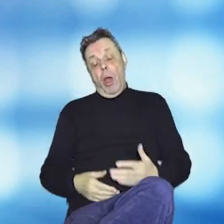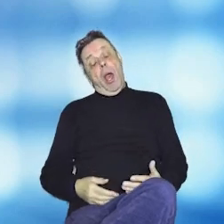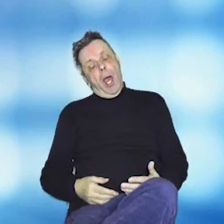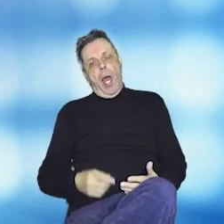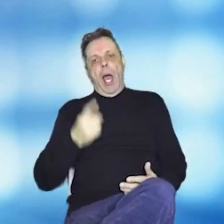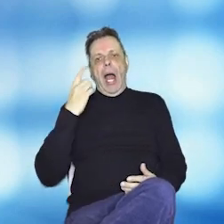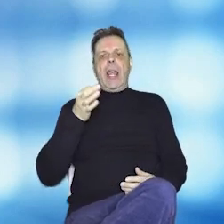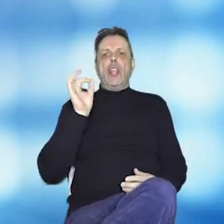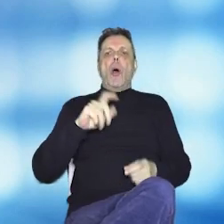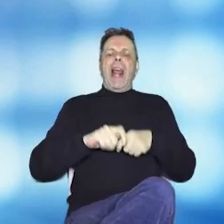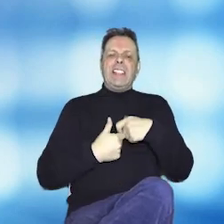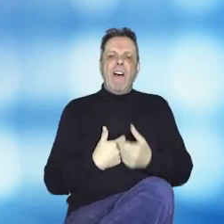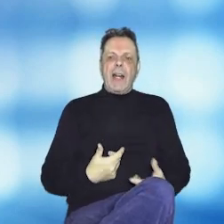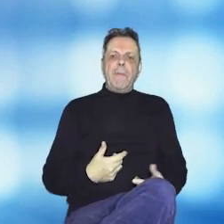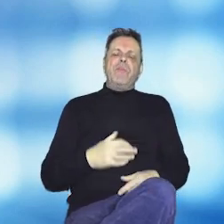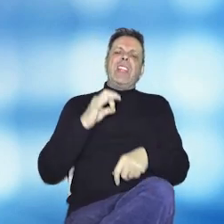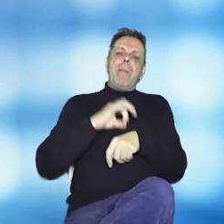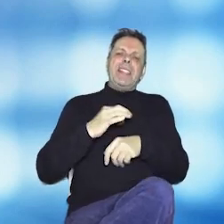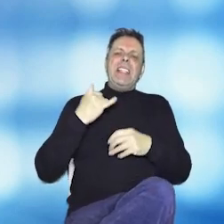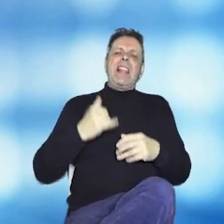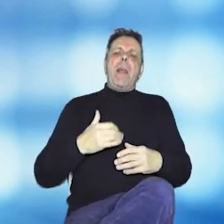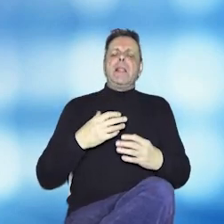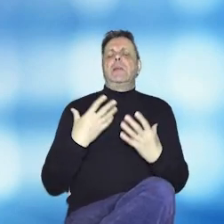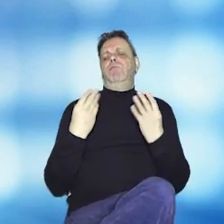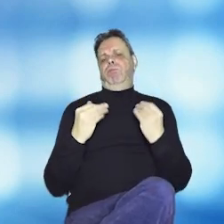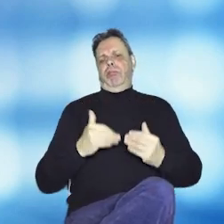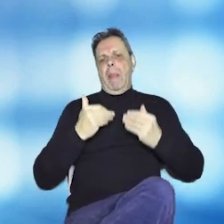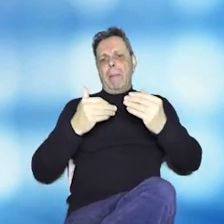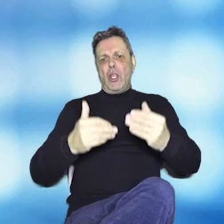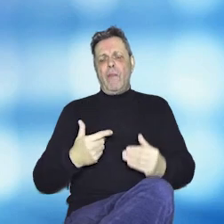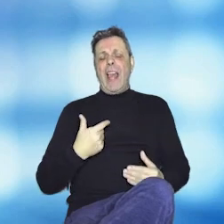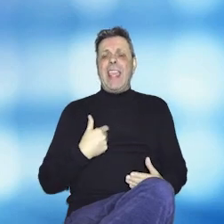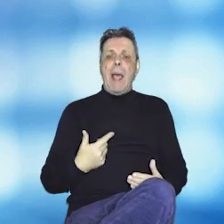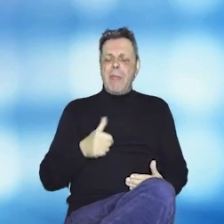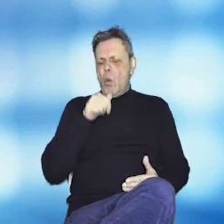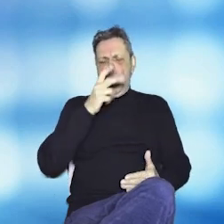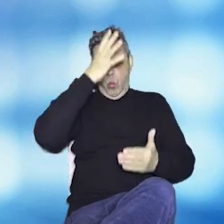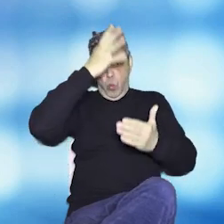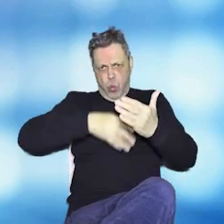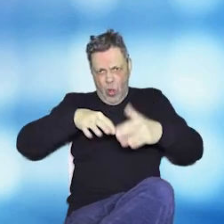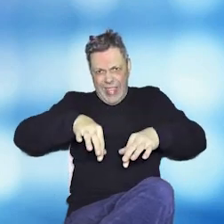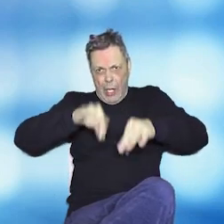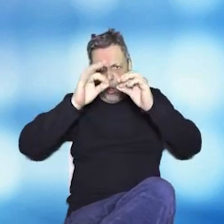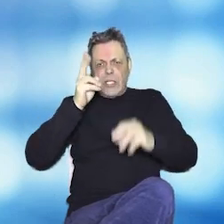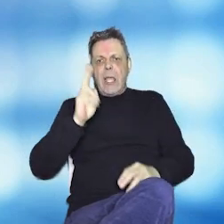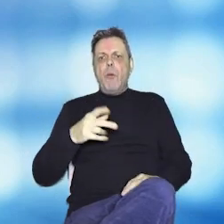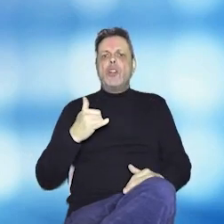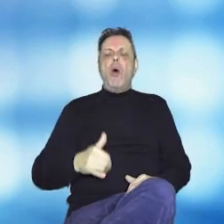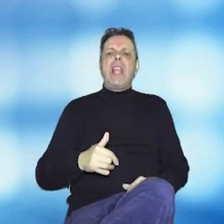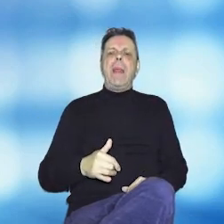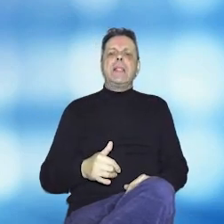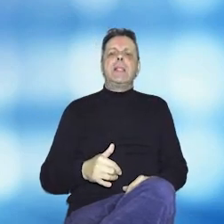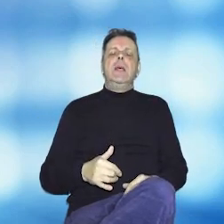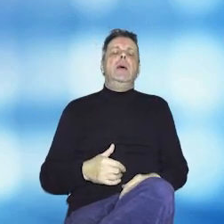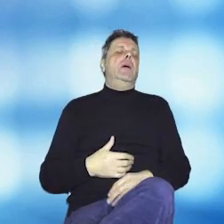Međutim, dobra je stvar da je medicina danas toliko napredovala i da mi u dijagnostici možemo danas